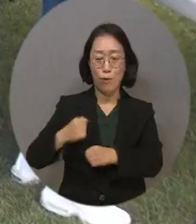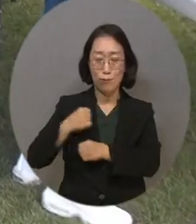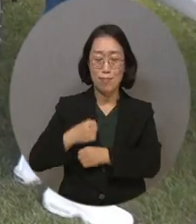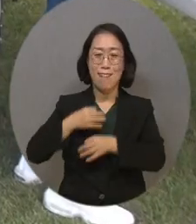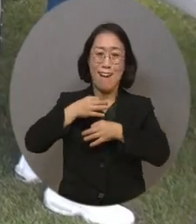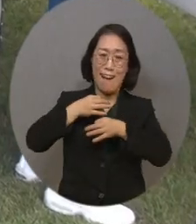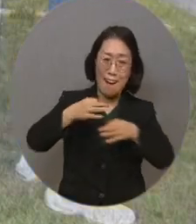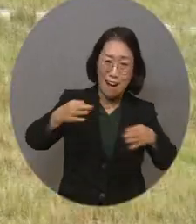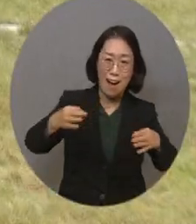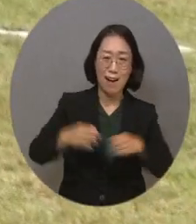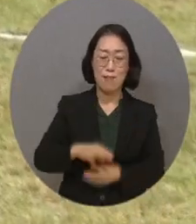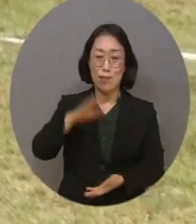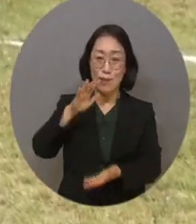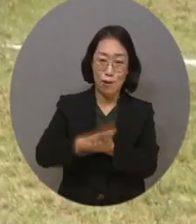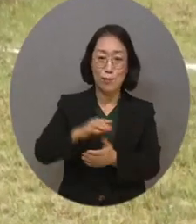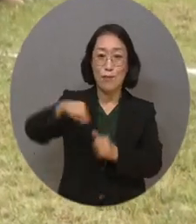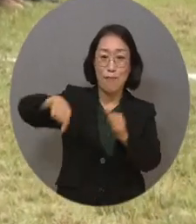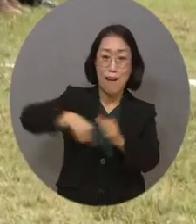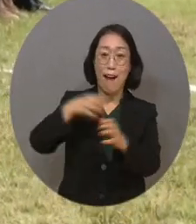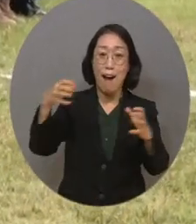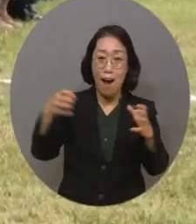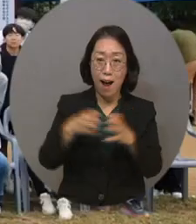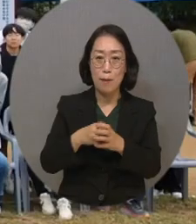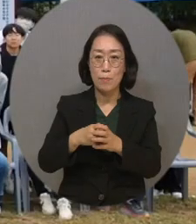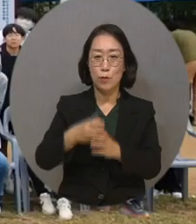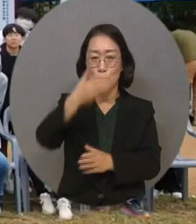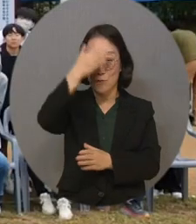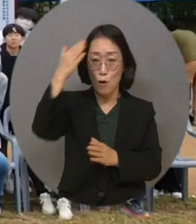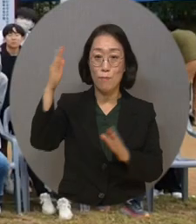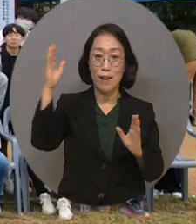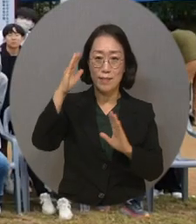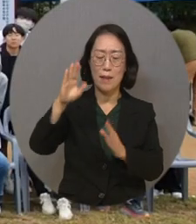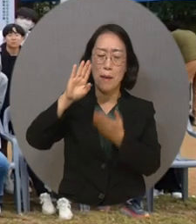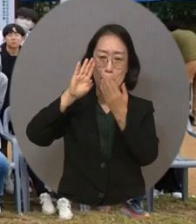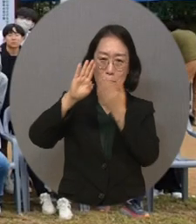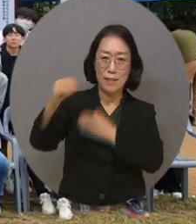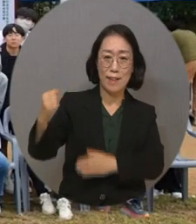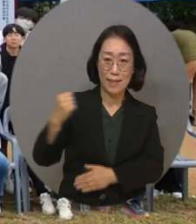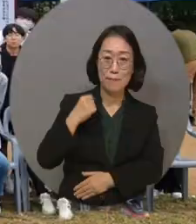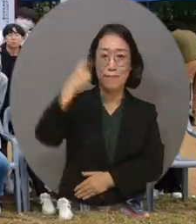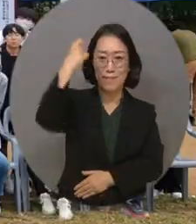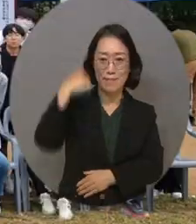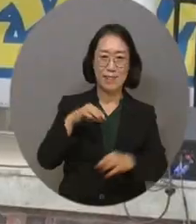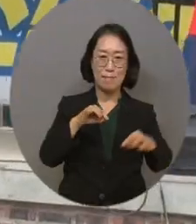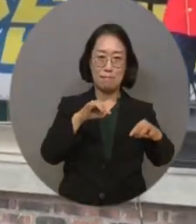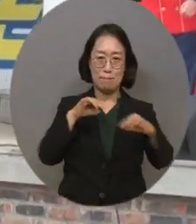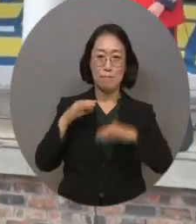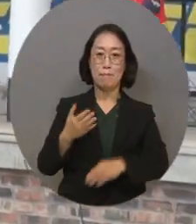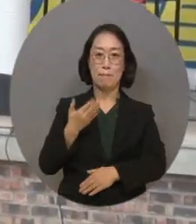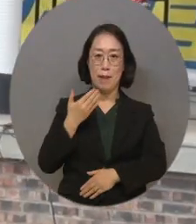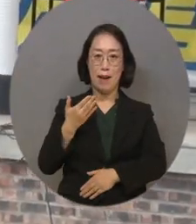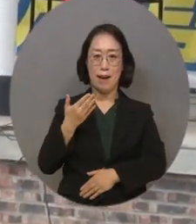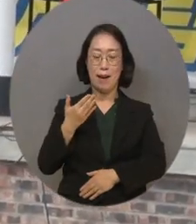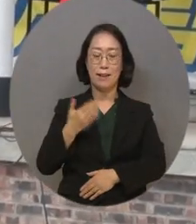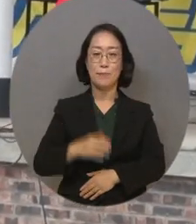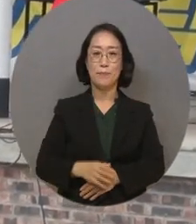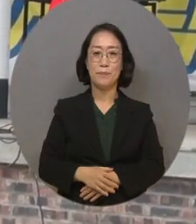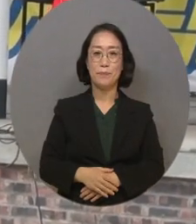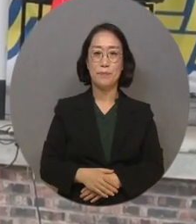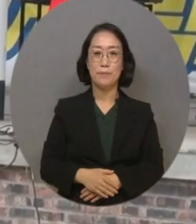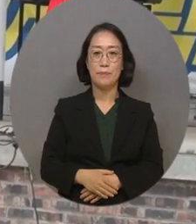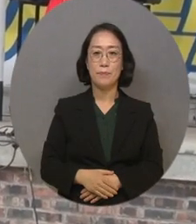함성, 열정이 보태져 우리 청소년들의 미래의 힘이 느껴집니다. 복지TV